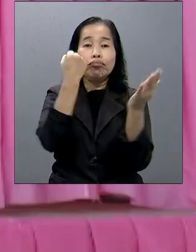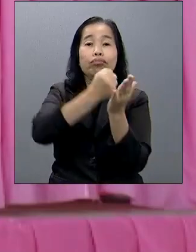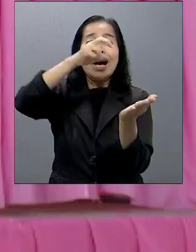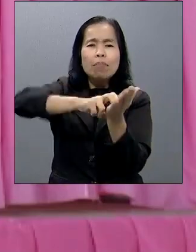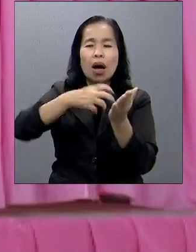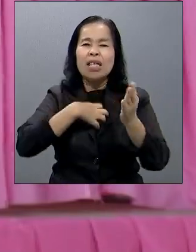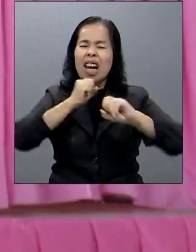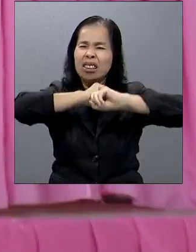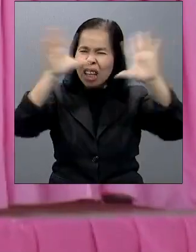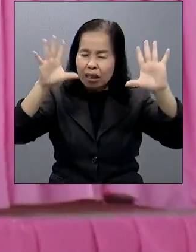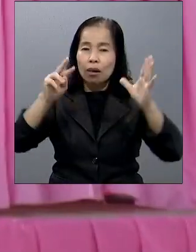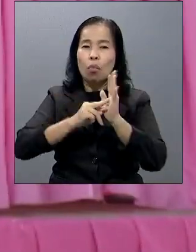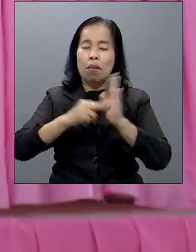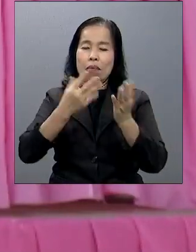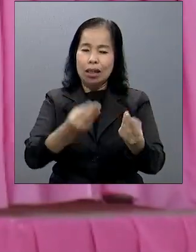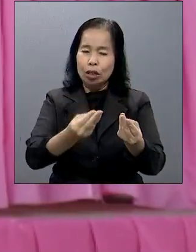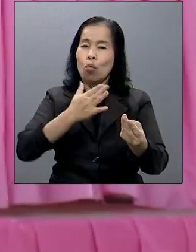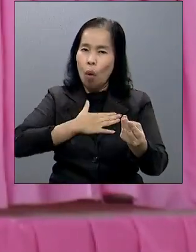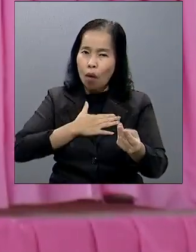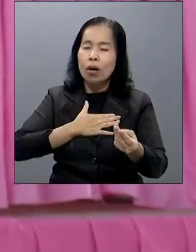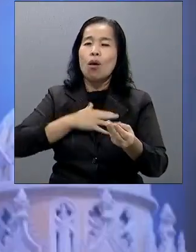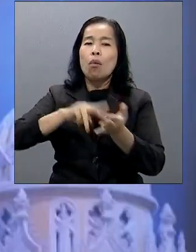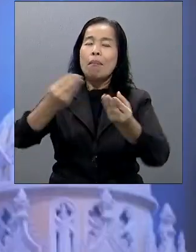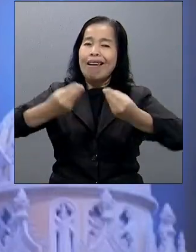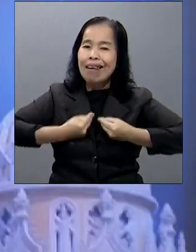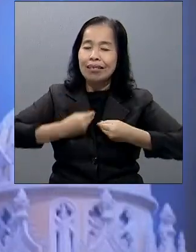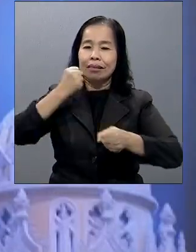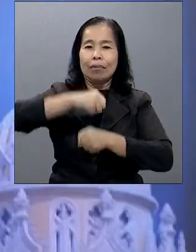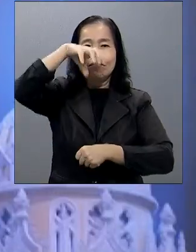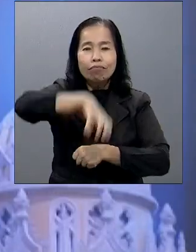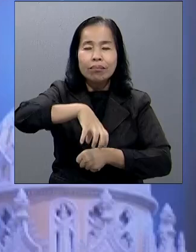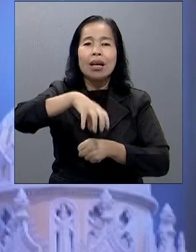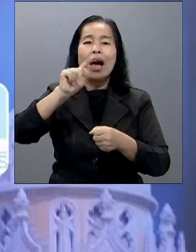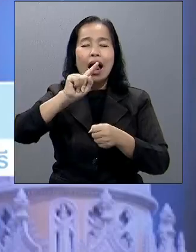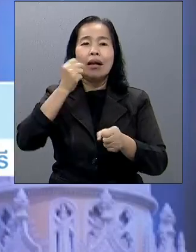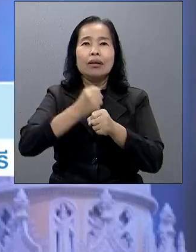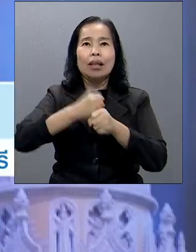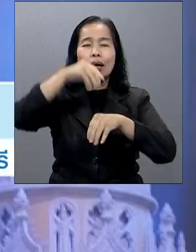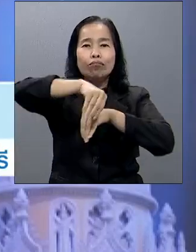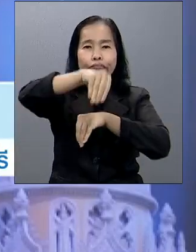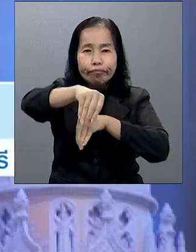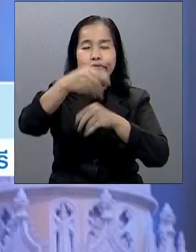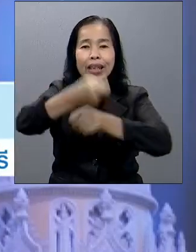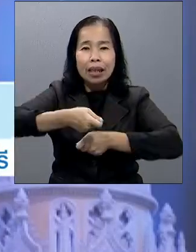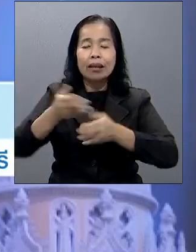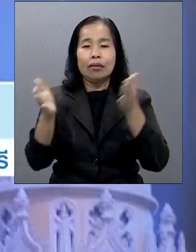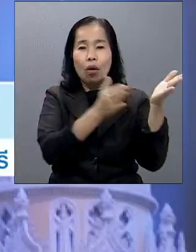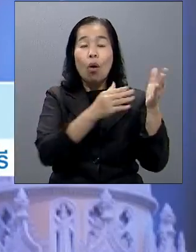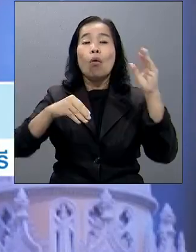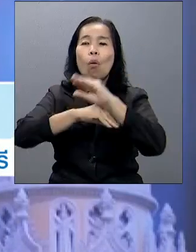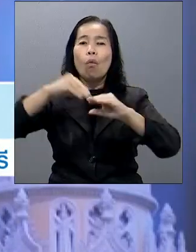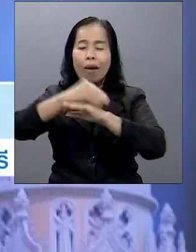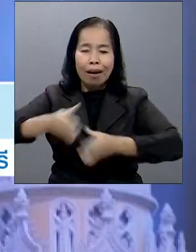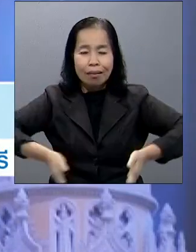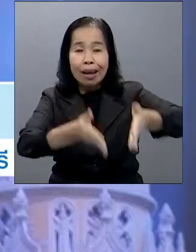จนมีแนวทางไหนที่ให้สำนักงานนายกช่วยครับ โครงการก่อสร้างถนนโครงการขุดลอกลำน้ำโครง